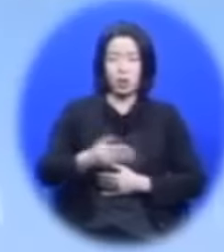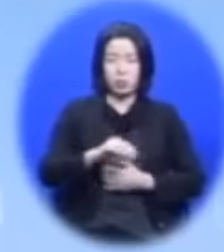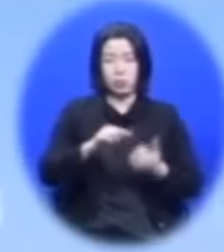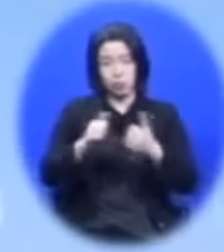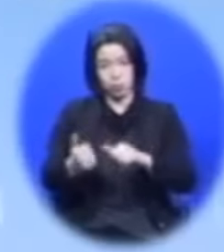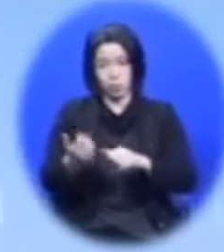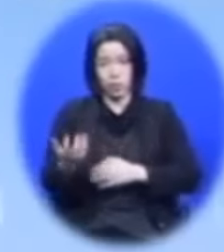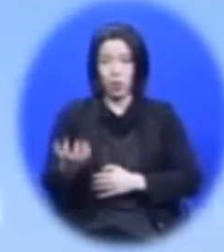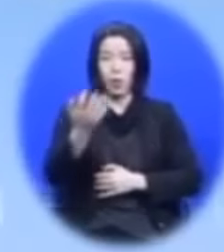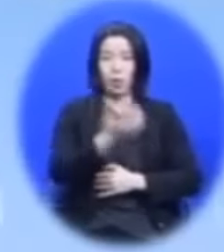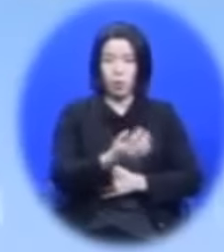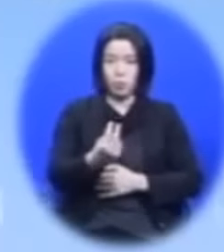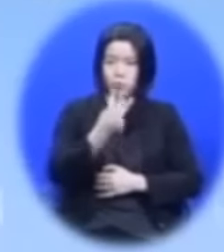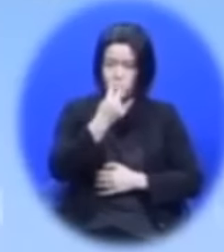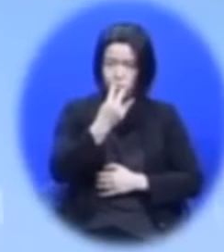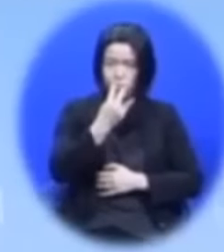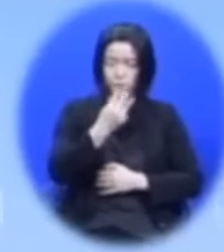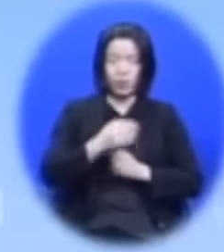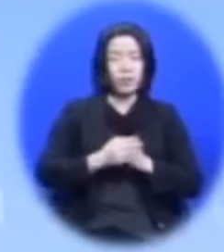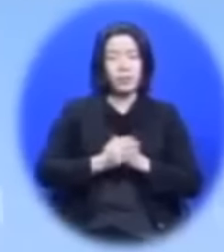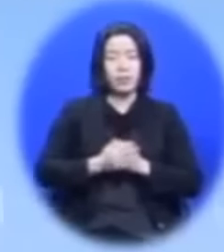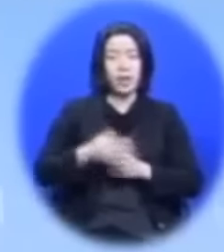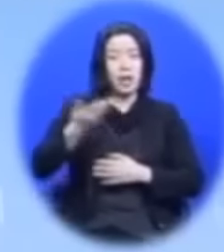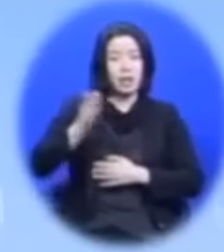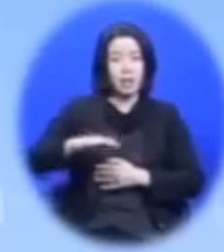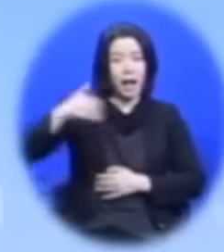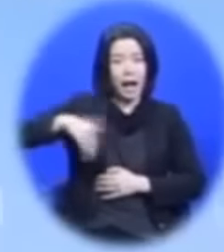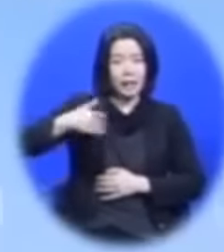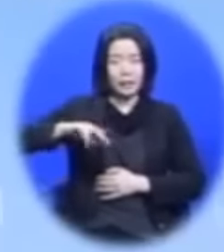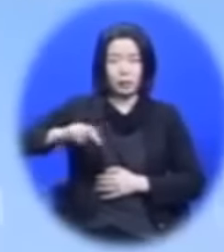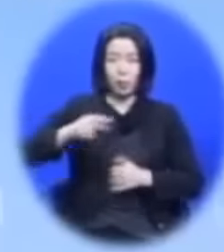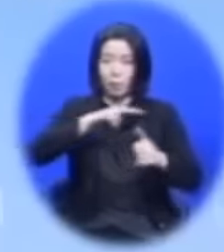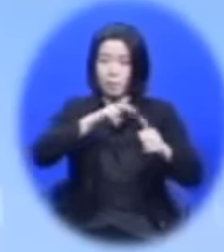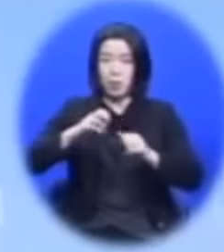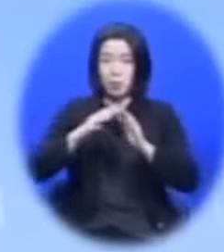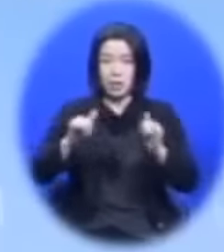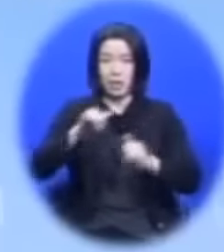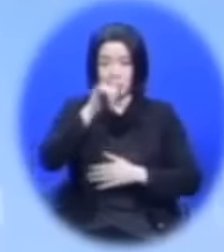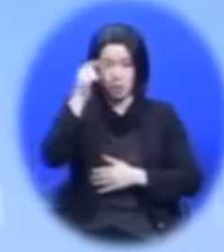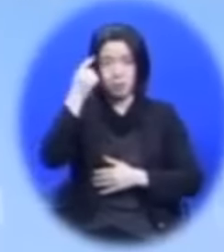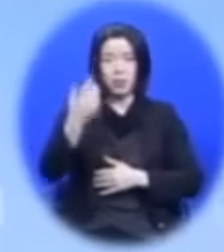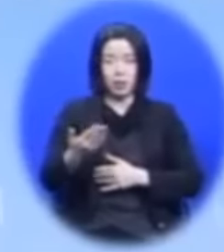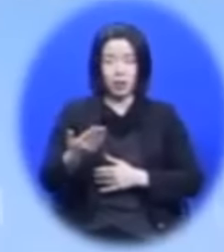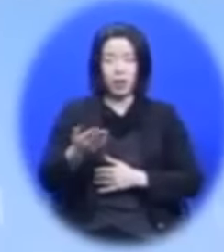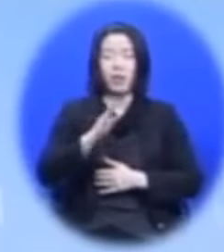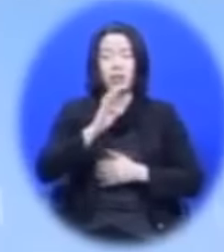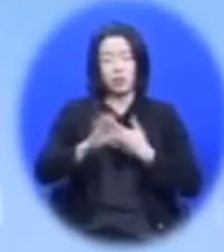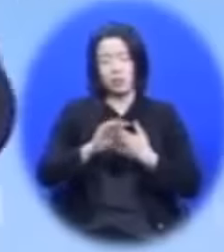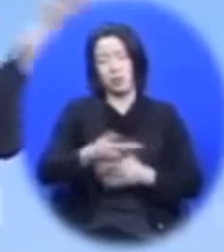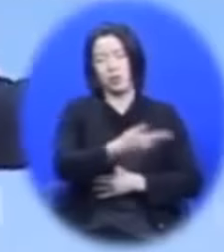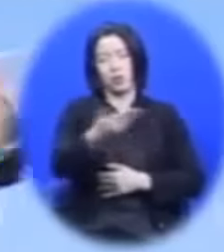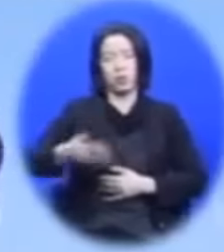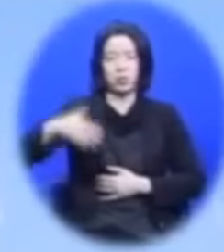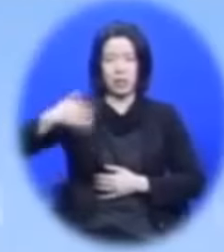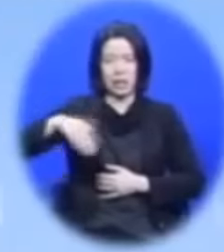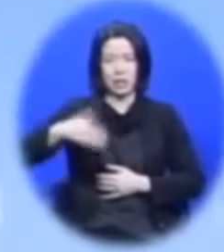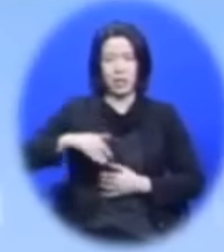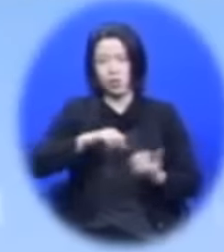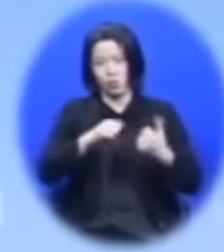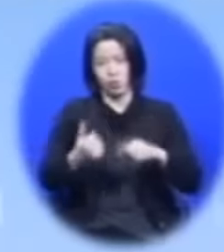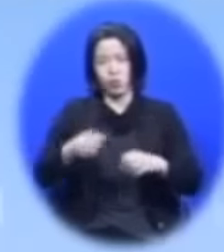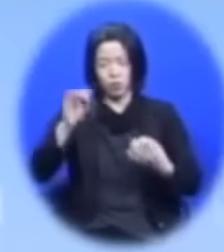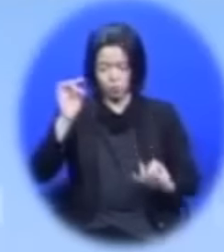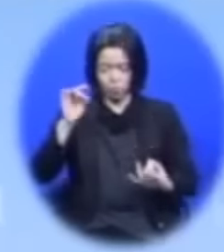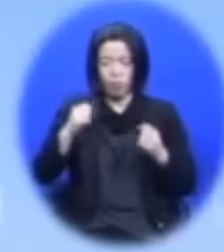생명으로 옮겨진 사람입니다. 그런데 아직도 미운 사람이 있습니까? 그럼 여러분은 여전히 죽음에 머물러 있습니다.